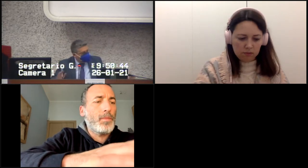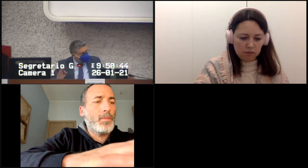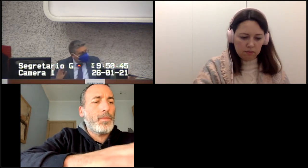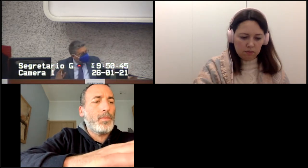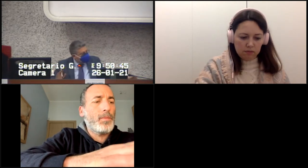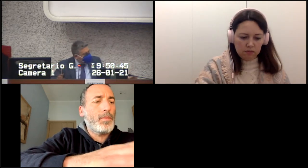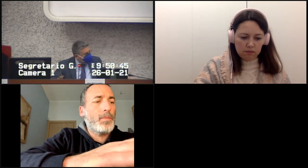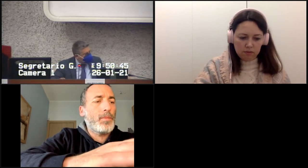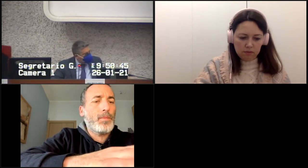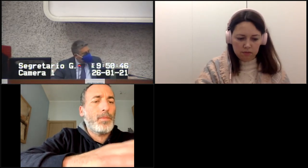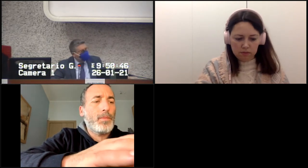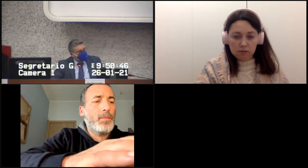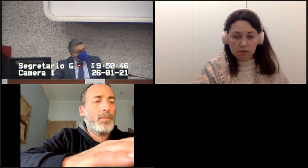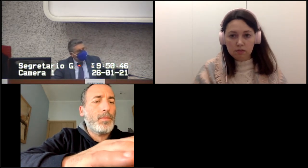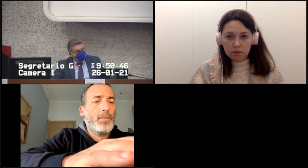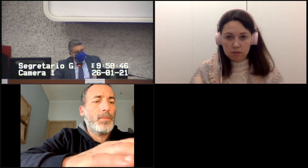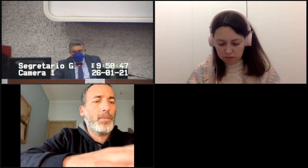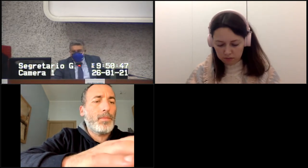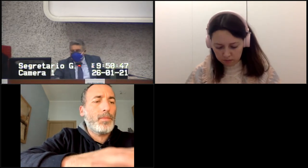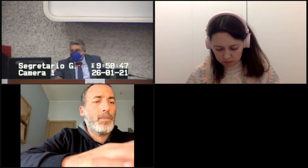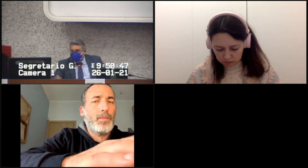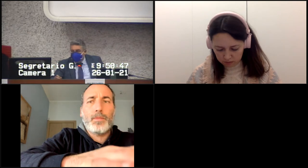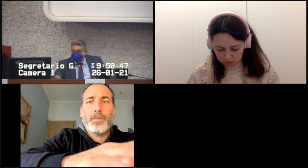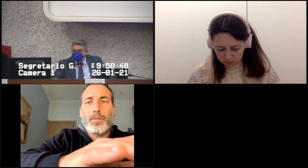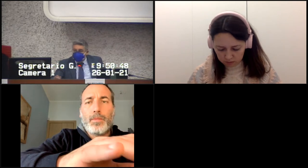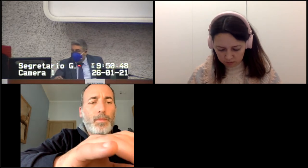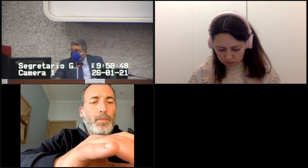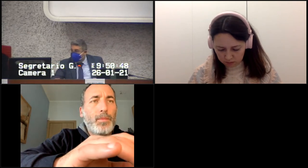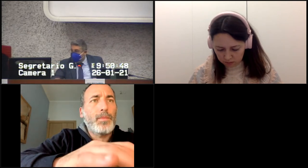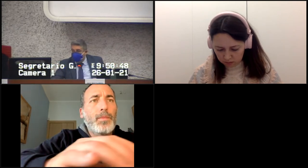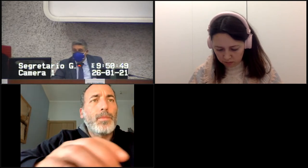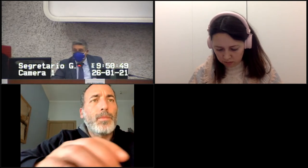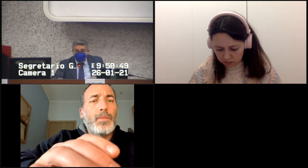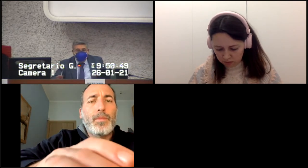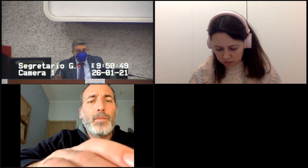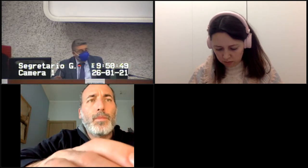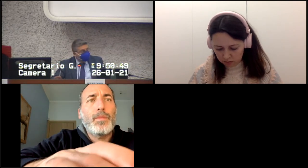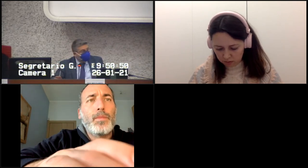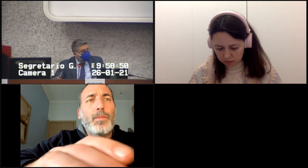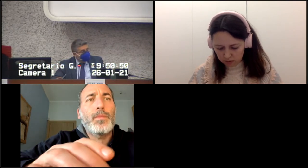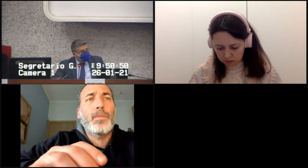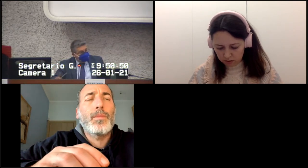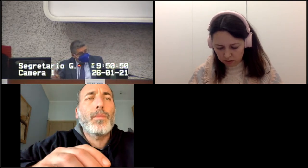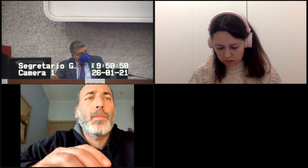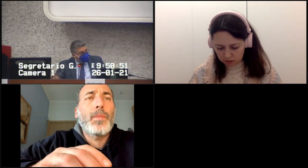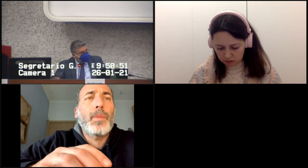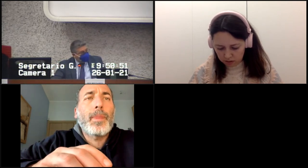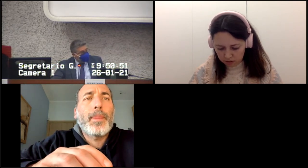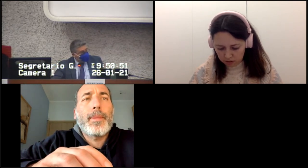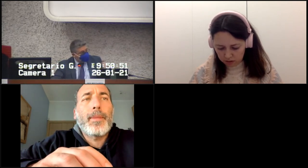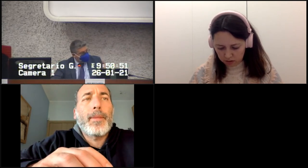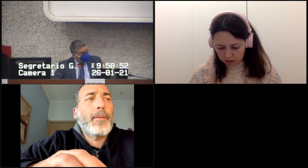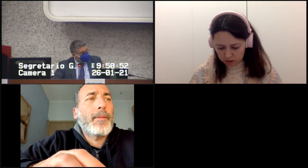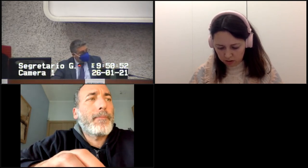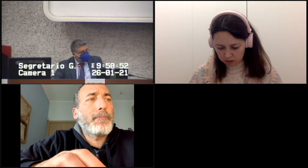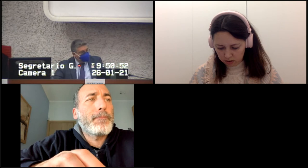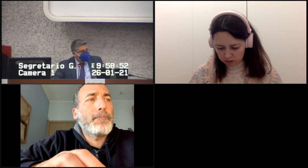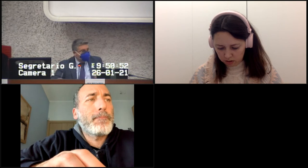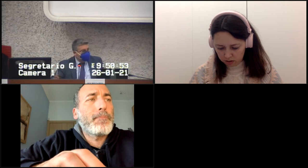un po' emozionato, lo ammetto, ma presenti in aula 21, da remoto